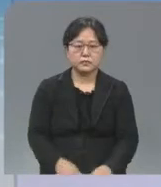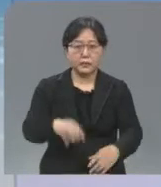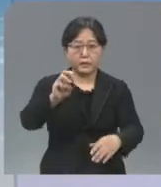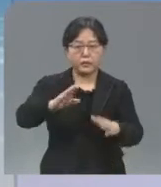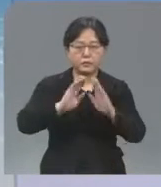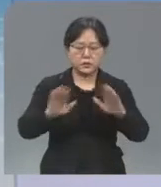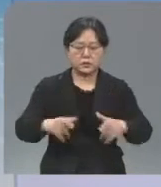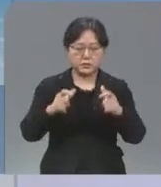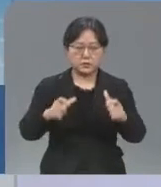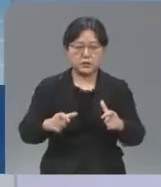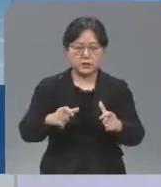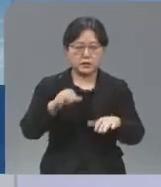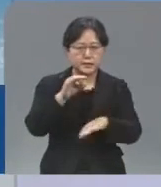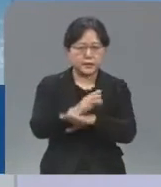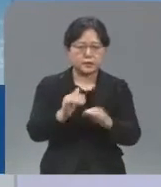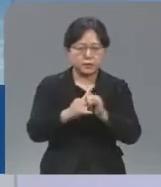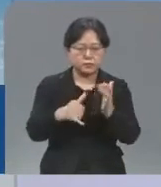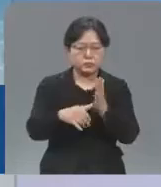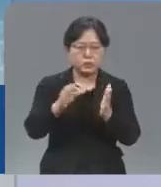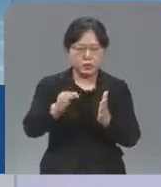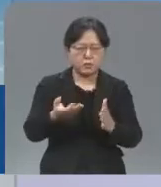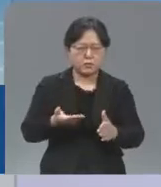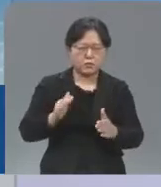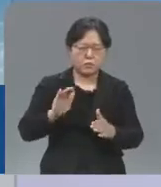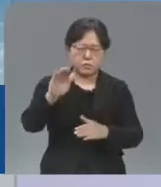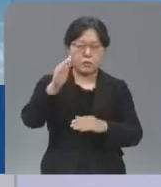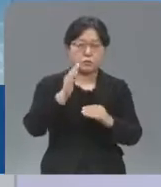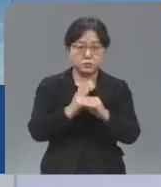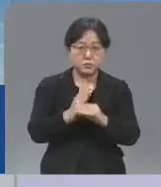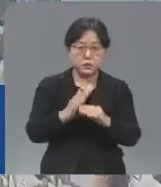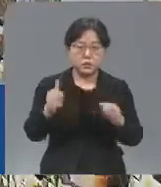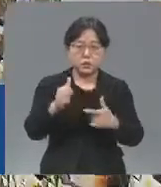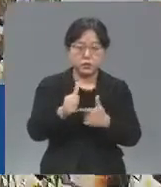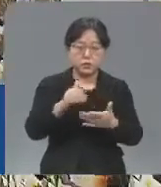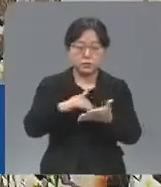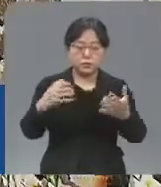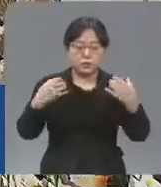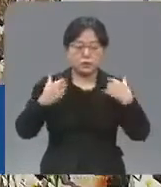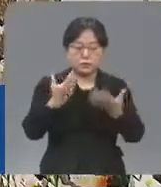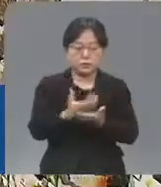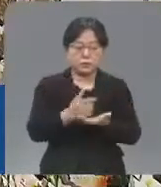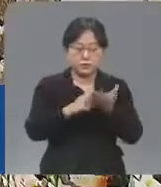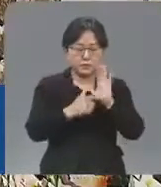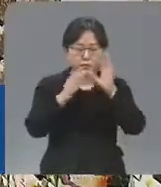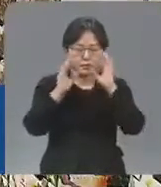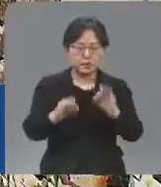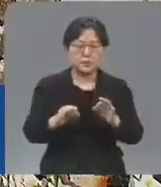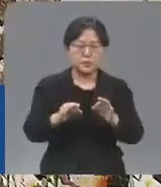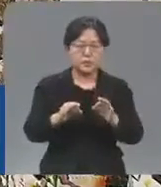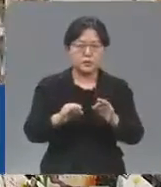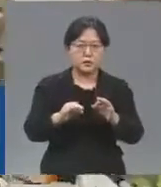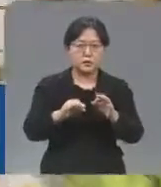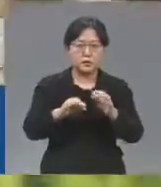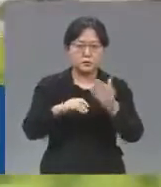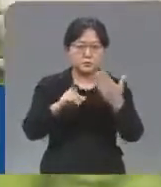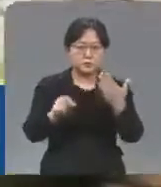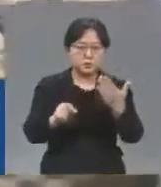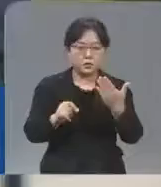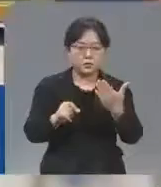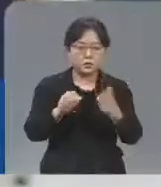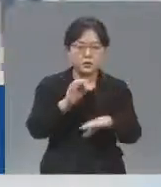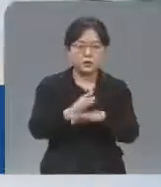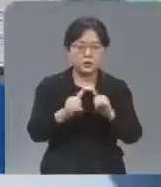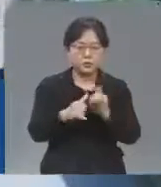광주 전남 지역의 소비자 물가가 상승세를 이어갔습니다. 호남 통계청이 발표한 자료를 보면 지난달 광주시의 소비자 물가